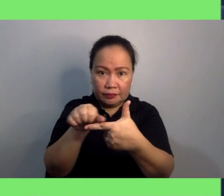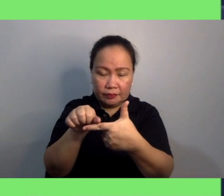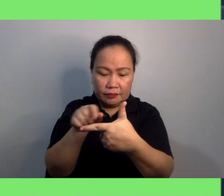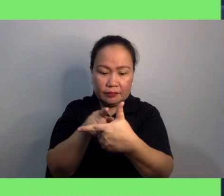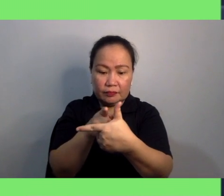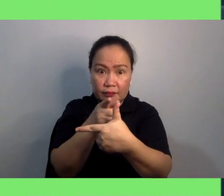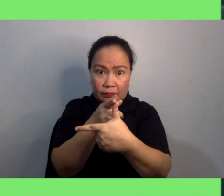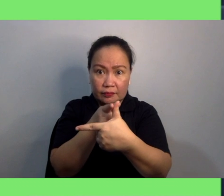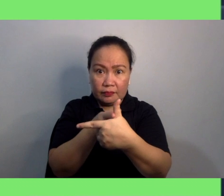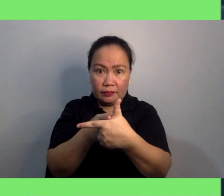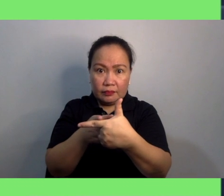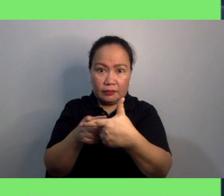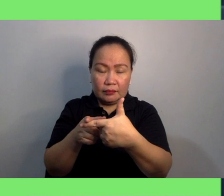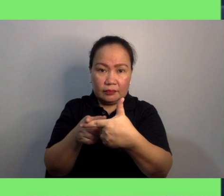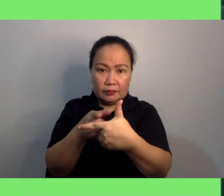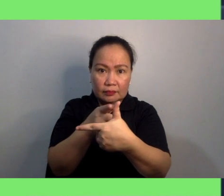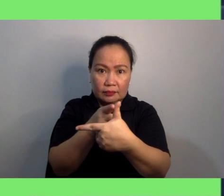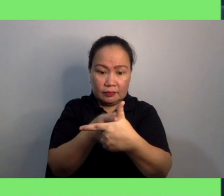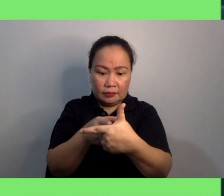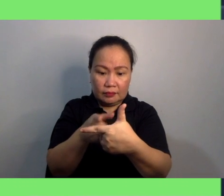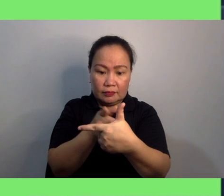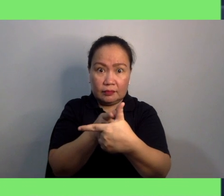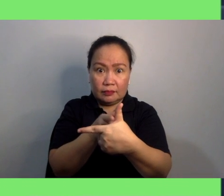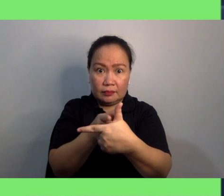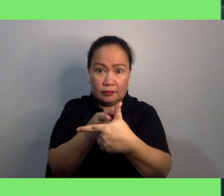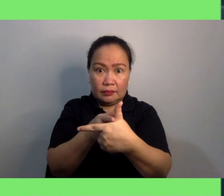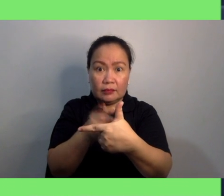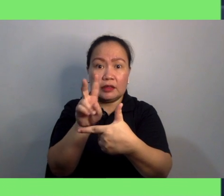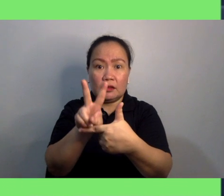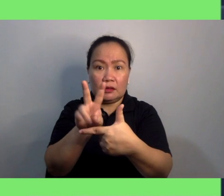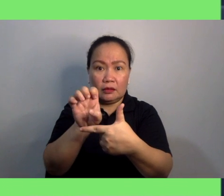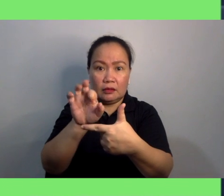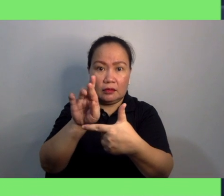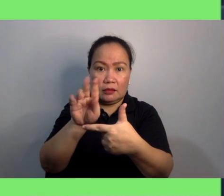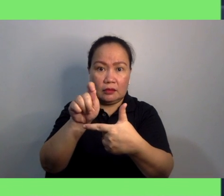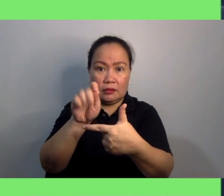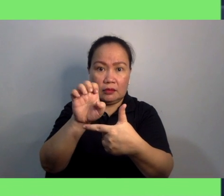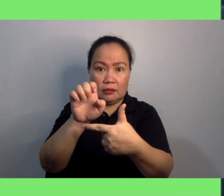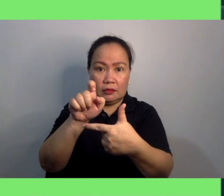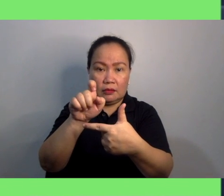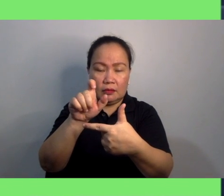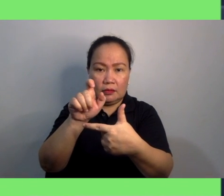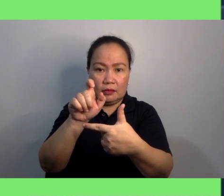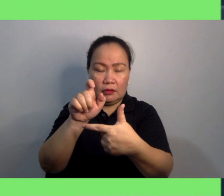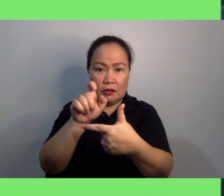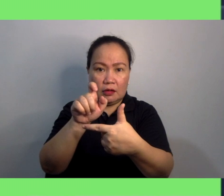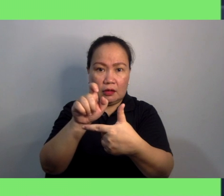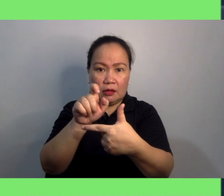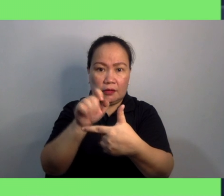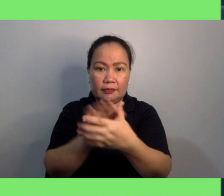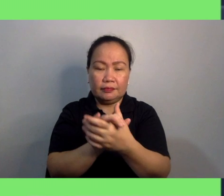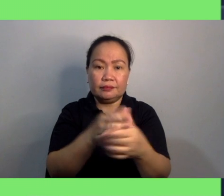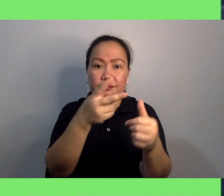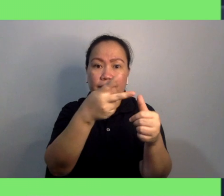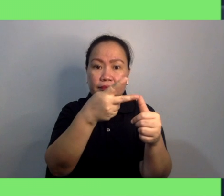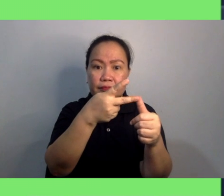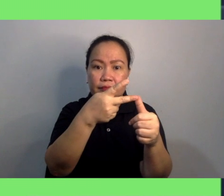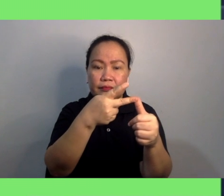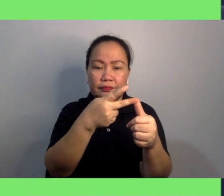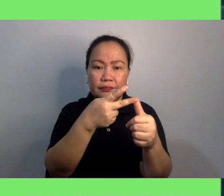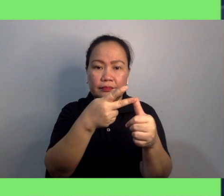ng protractor mo, ay nakatapat doon sa vertex ng angle mo. And then